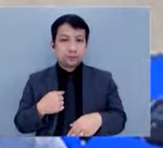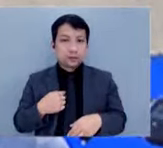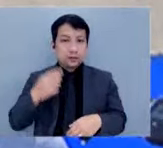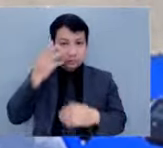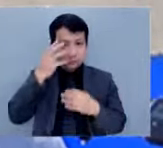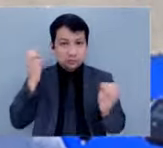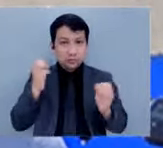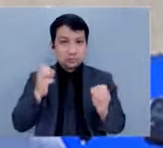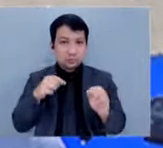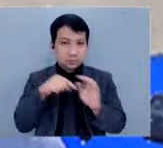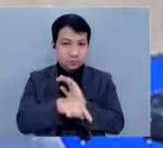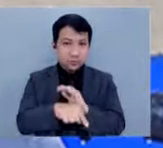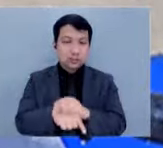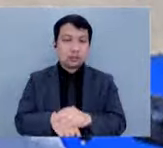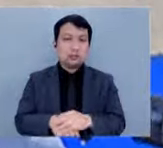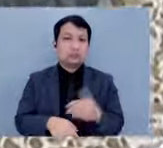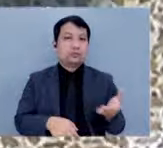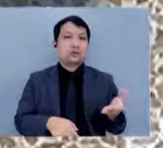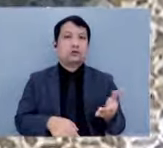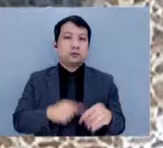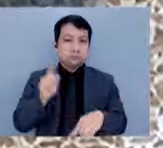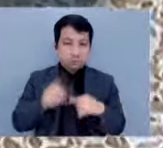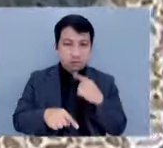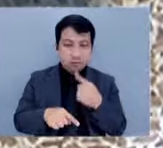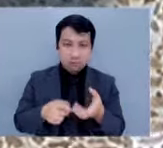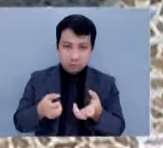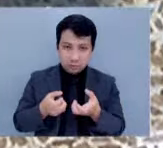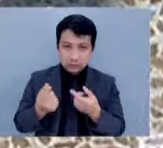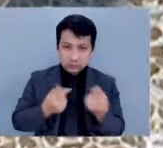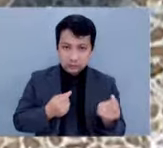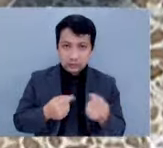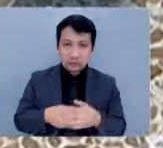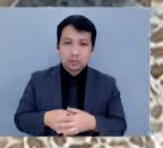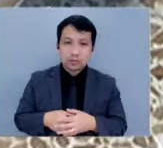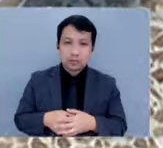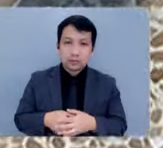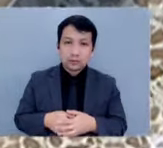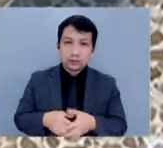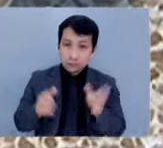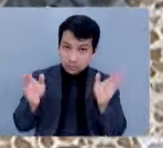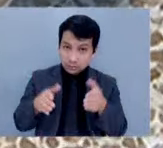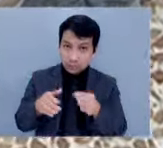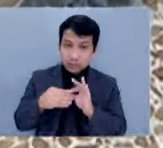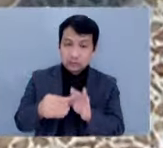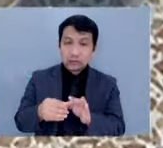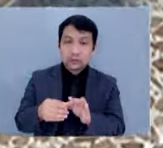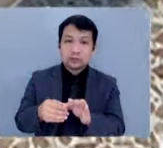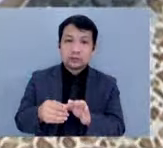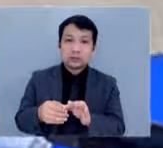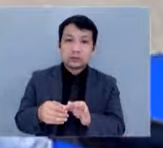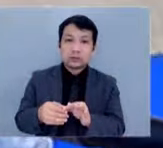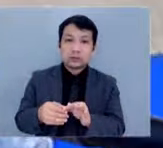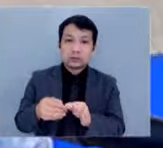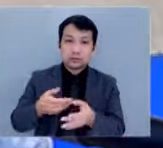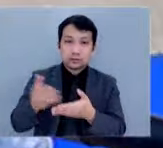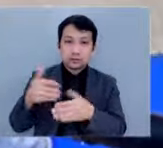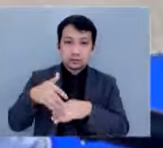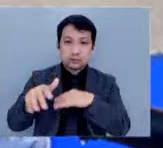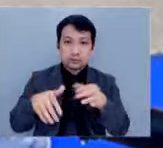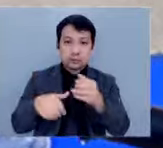talaga napatay ko siya. Wala ko talagang nais na talagang ano yun. Maliit yan. Nagkakalat yan. May dumi.